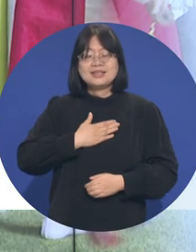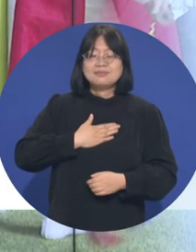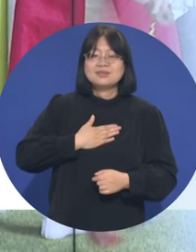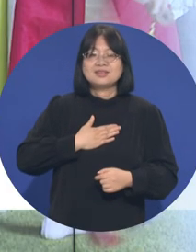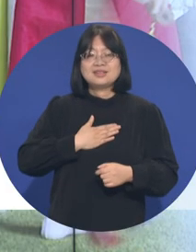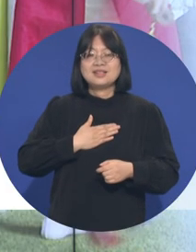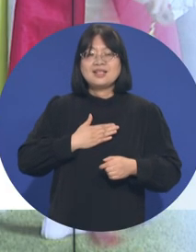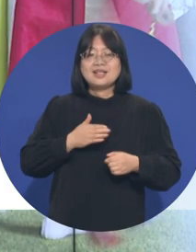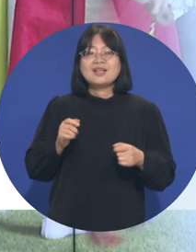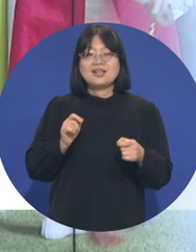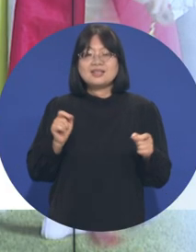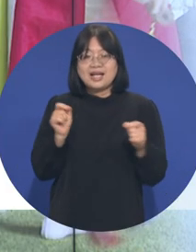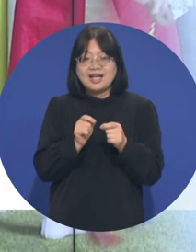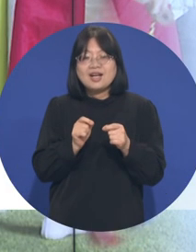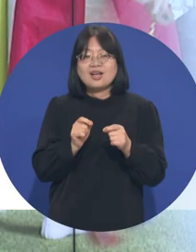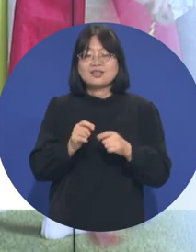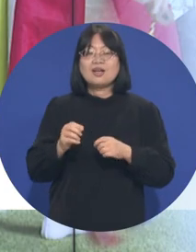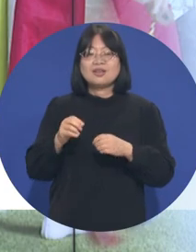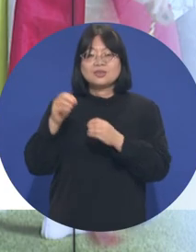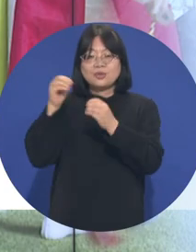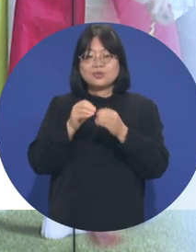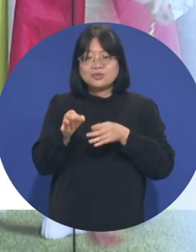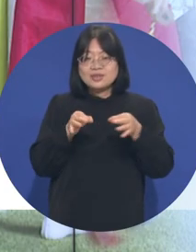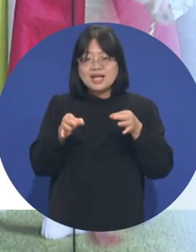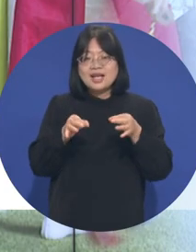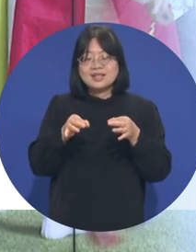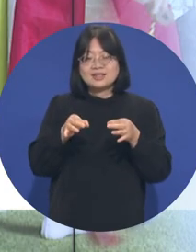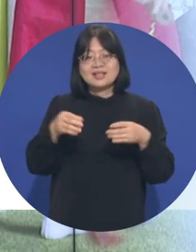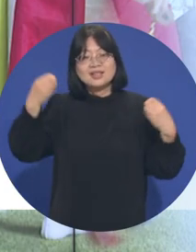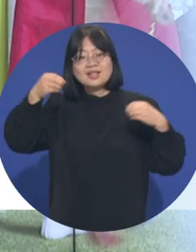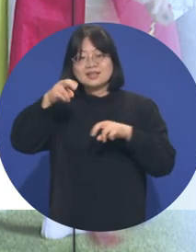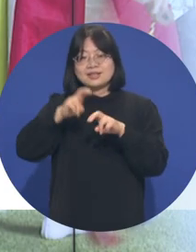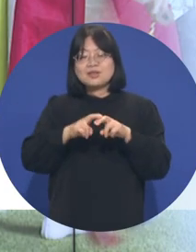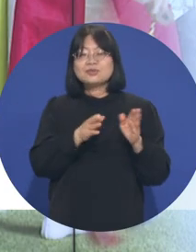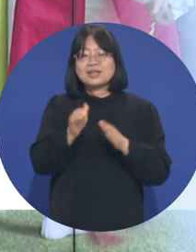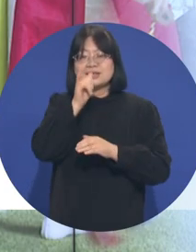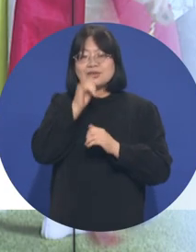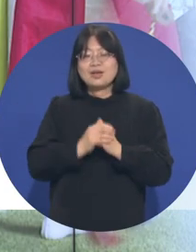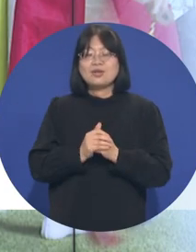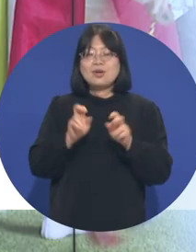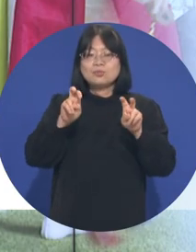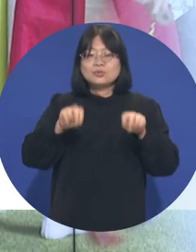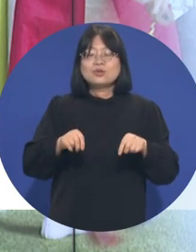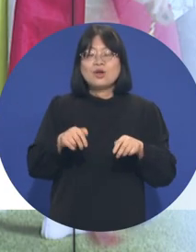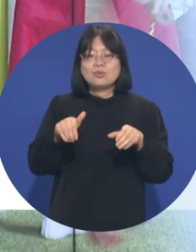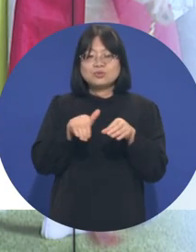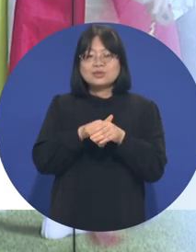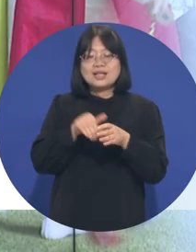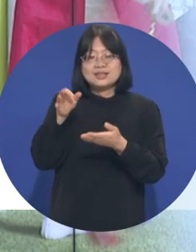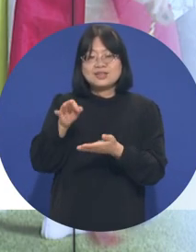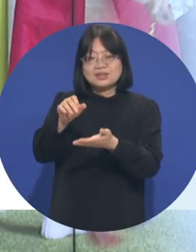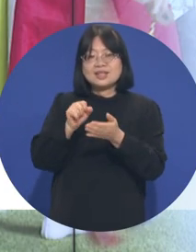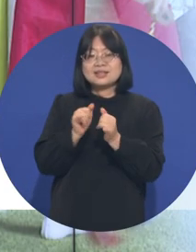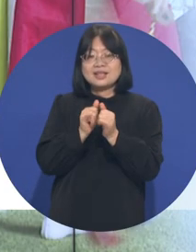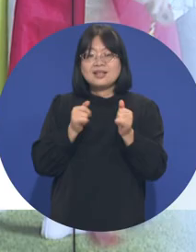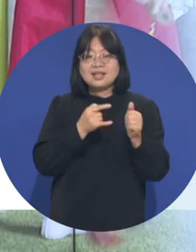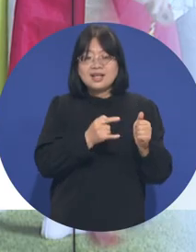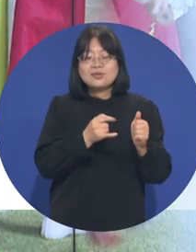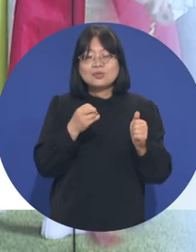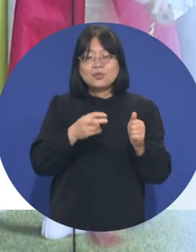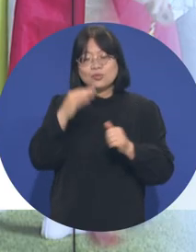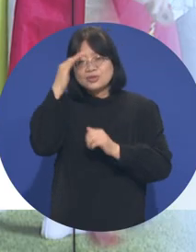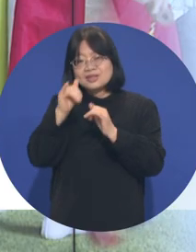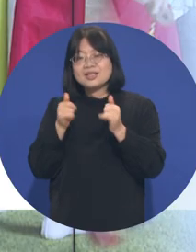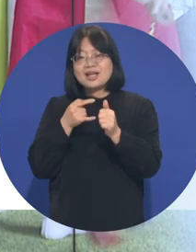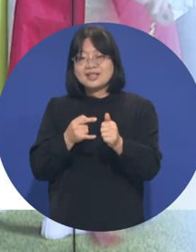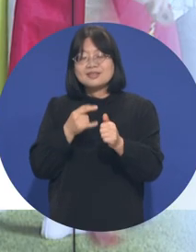줄여 전통시장에 무대를 만들었습니다. 갈수록 설 자리가 줄어들고 있는 무형유산 예술인들은 물론 관객들에게도